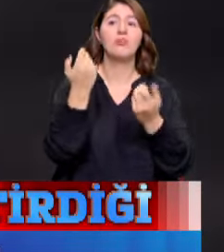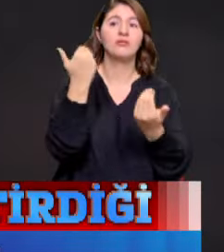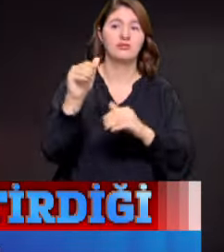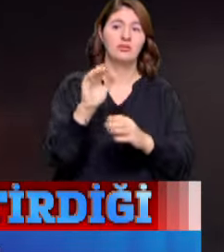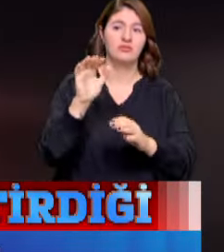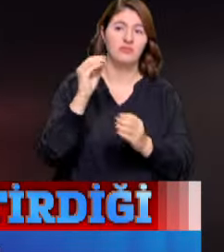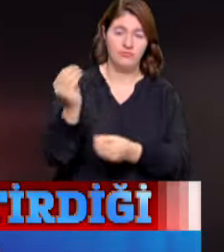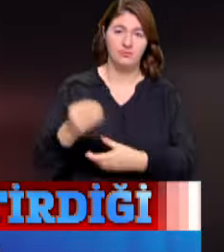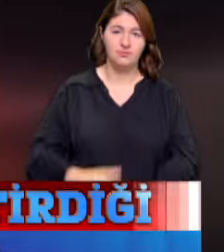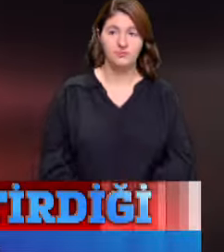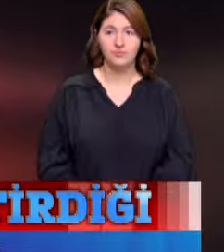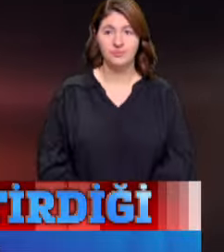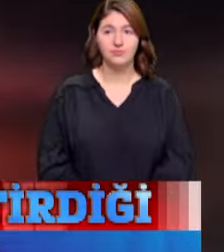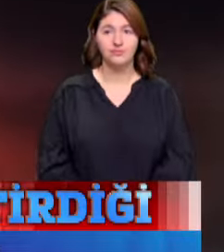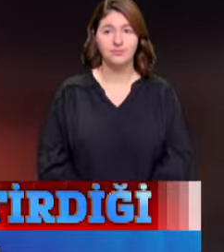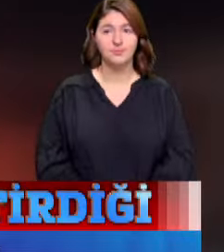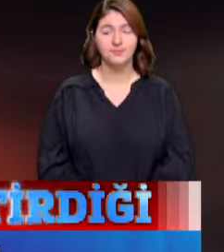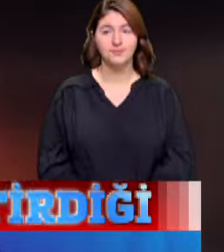verdi.